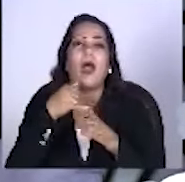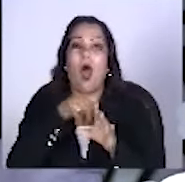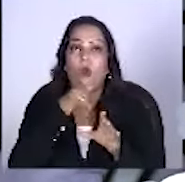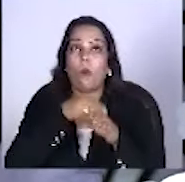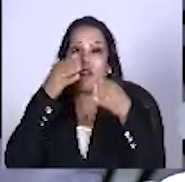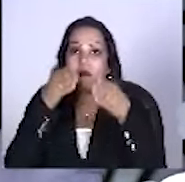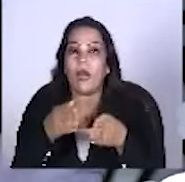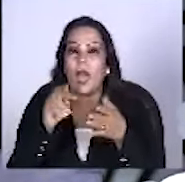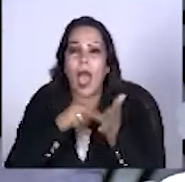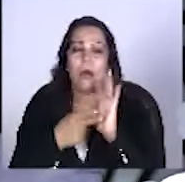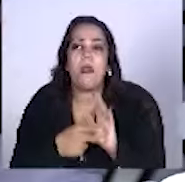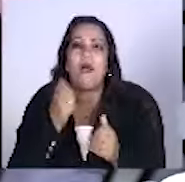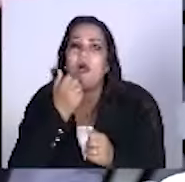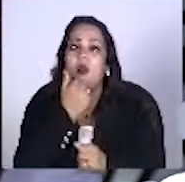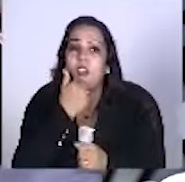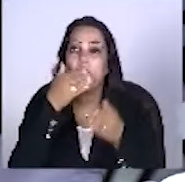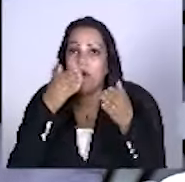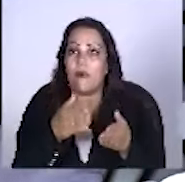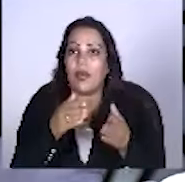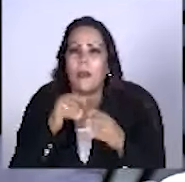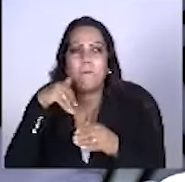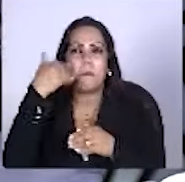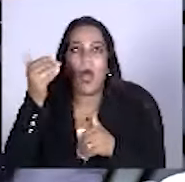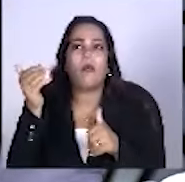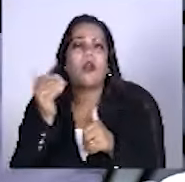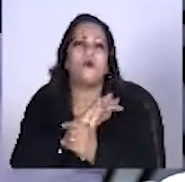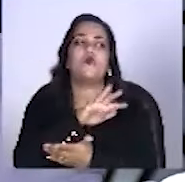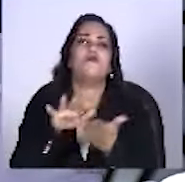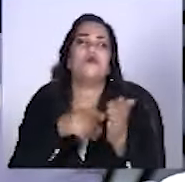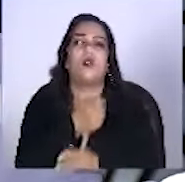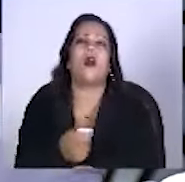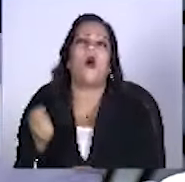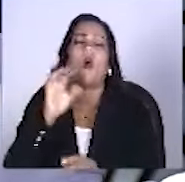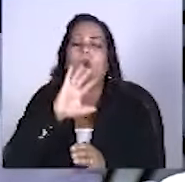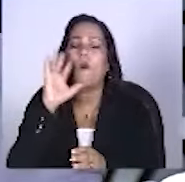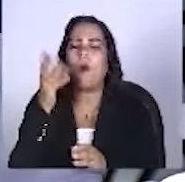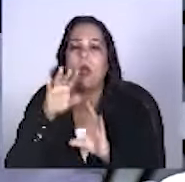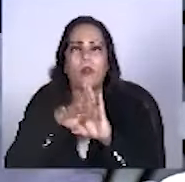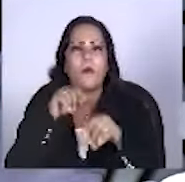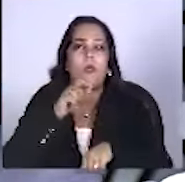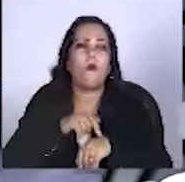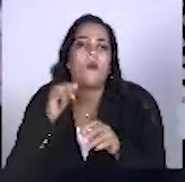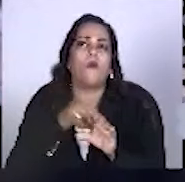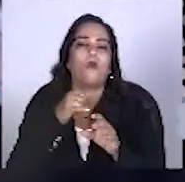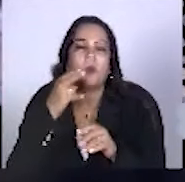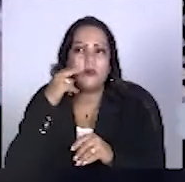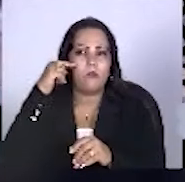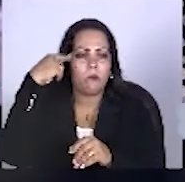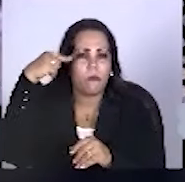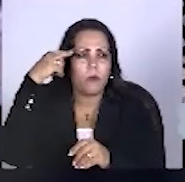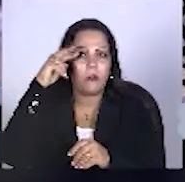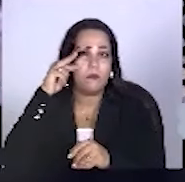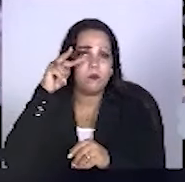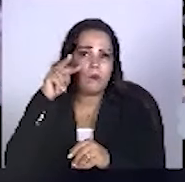الخطوبه. صح. وممكن زي ما حضرتك قلتي ما بعد الزواج كل ما حدث في وقت الخطوبه هو قدام عينيه وشايفك